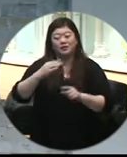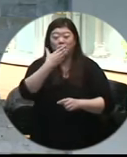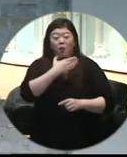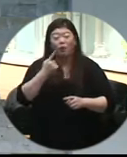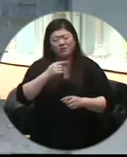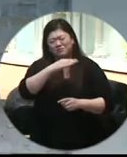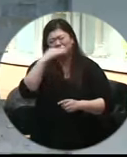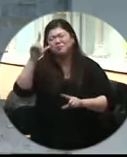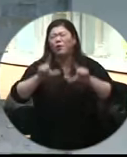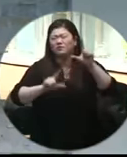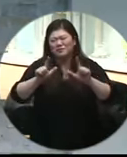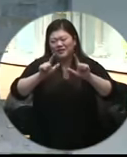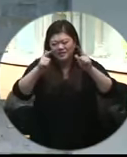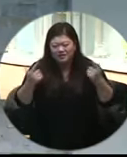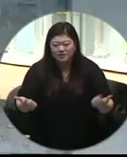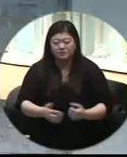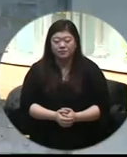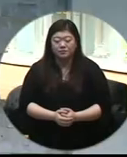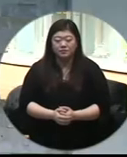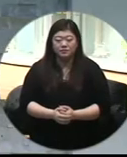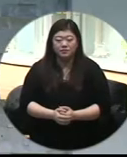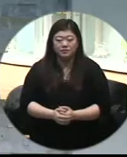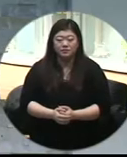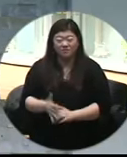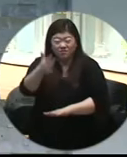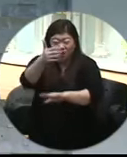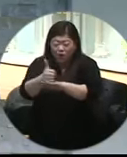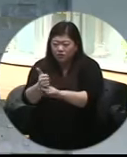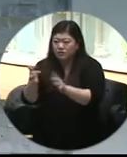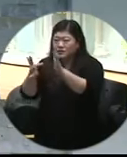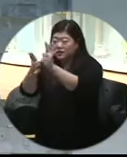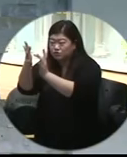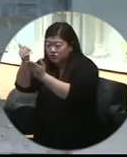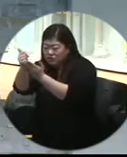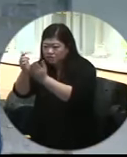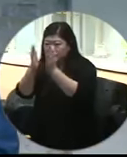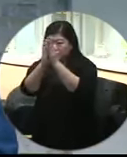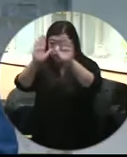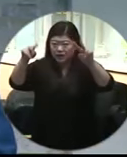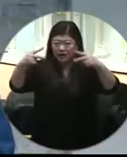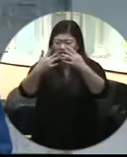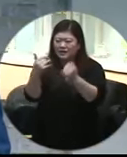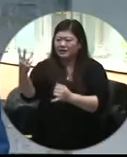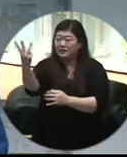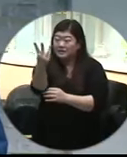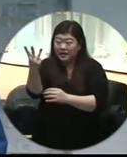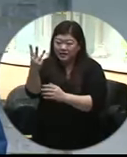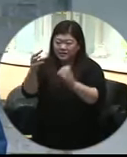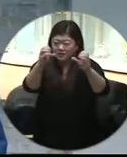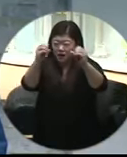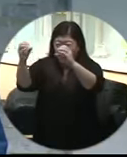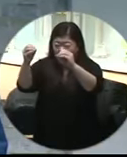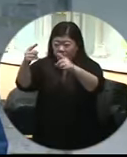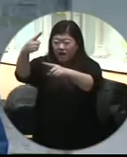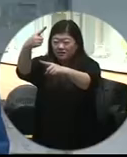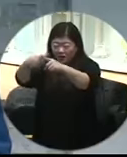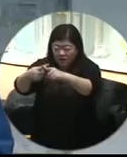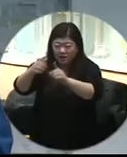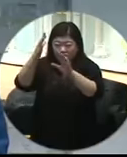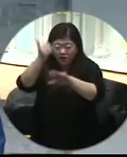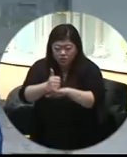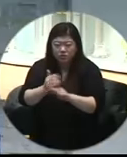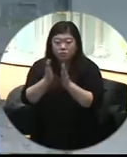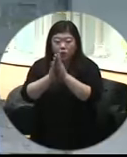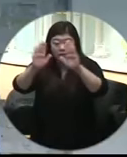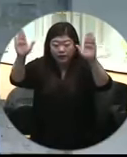본문 36절을 보면 모세도 사라지고 엘리야도 사라지고 신비한 광경도 사라지고